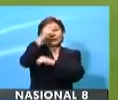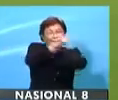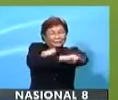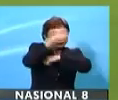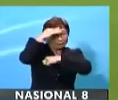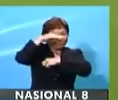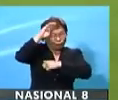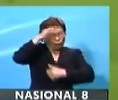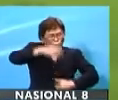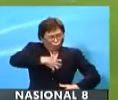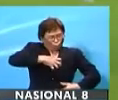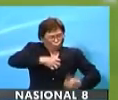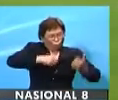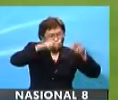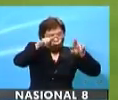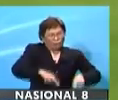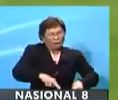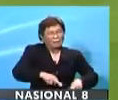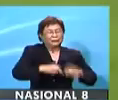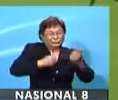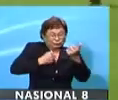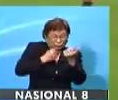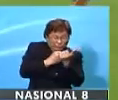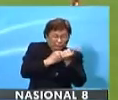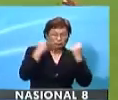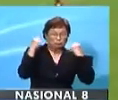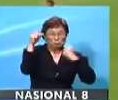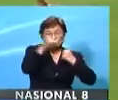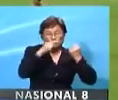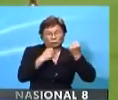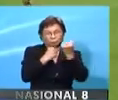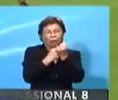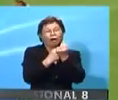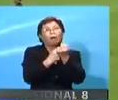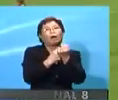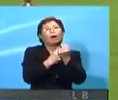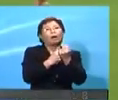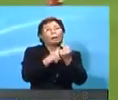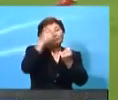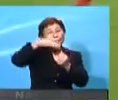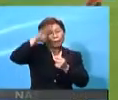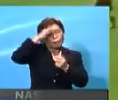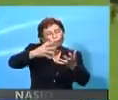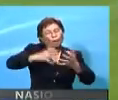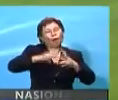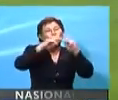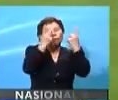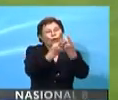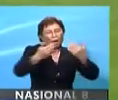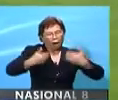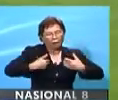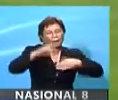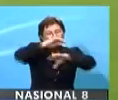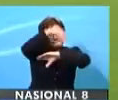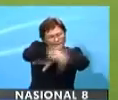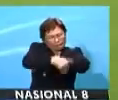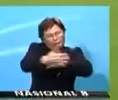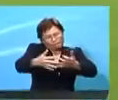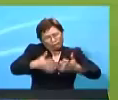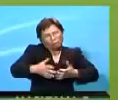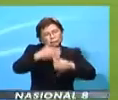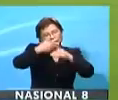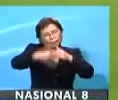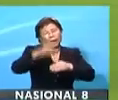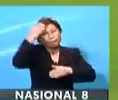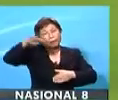rungutan rakyat terutama penyokong Tegar Singa Utara yang mahukan perlawanan melibatkan pasukan itu diadakan pada belah malam